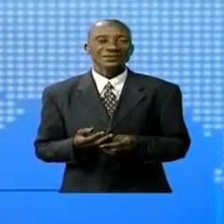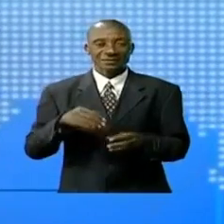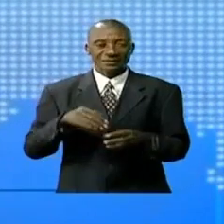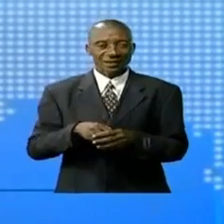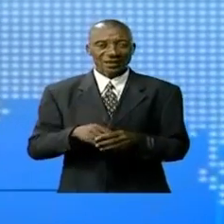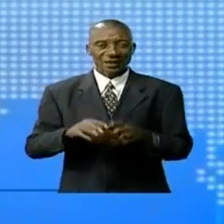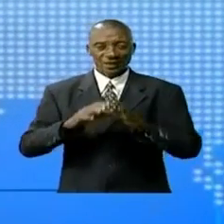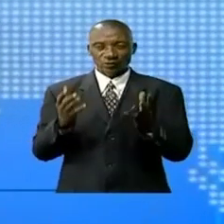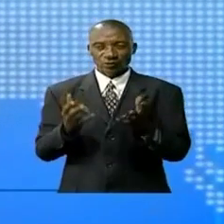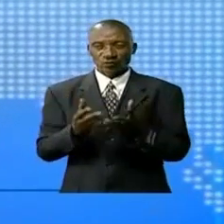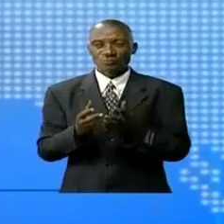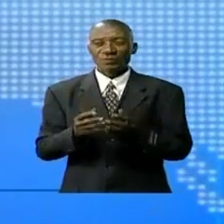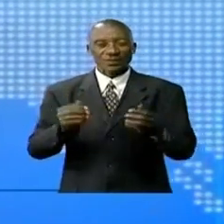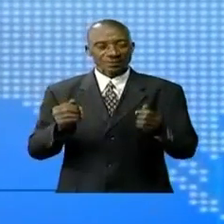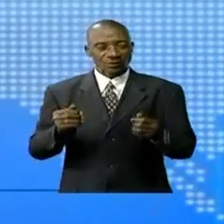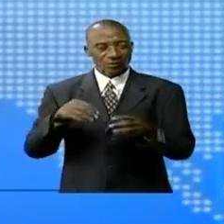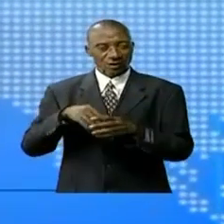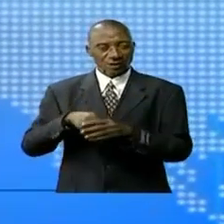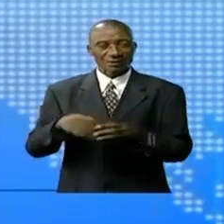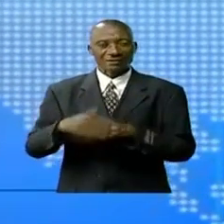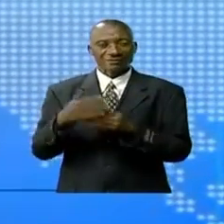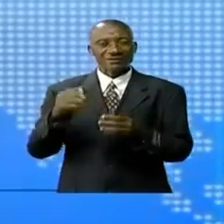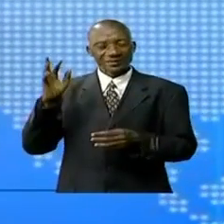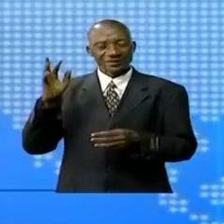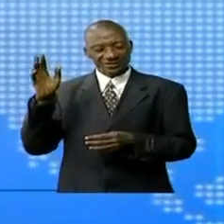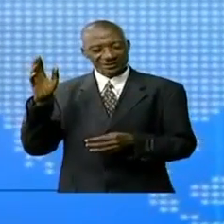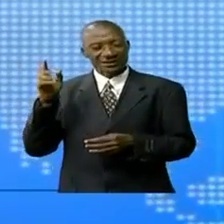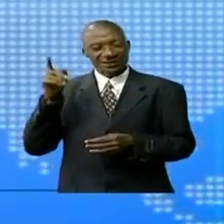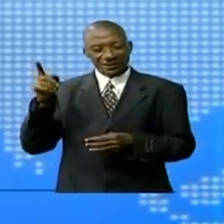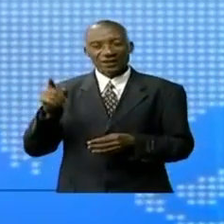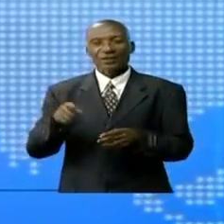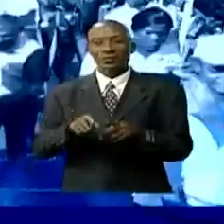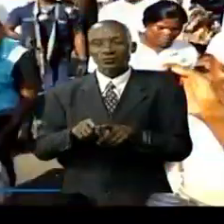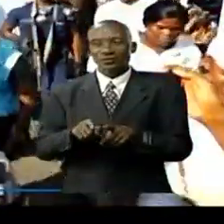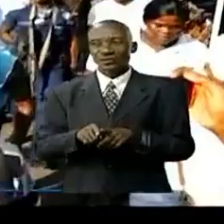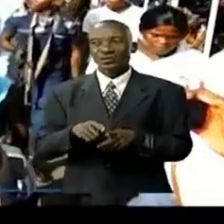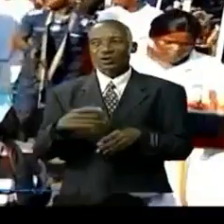dans le cadre d'appuyer les femmes dans l'autonomisation.